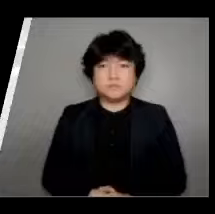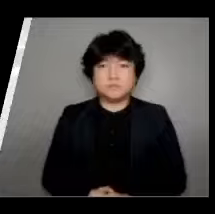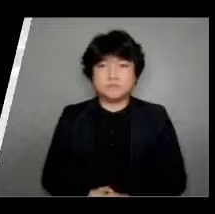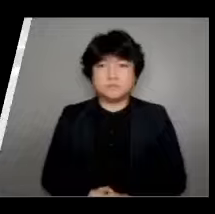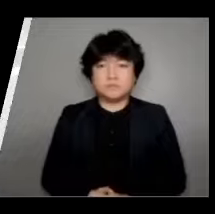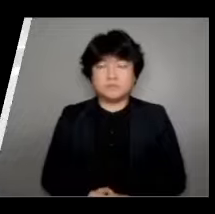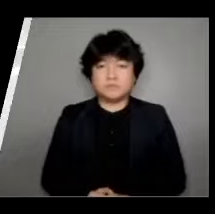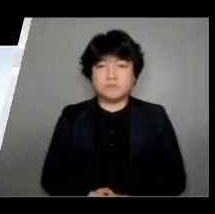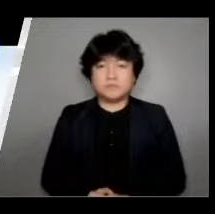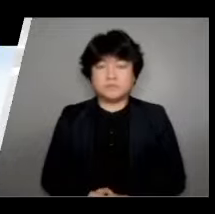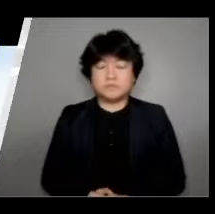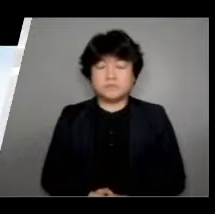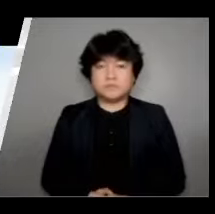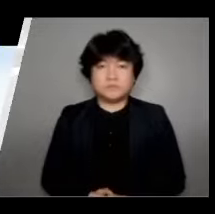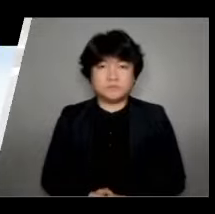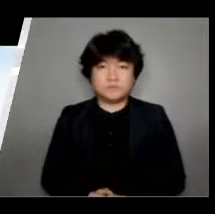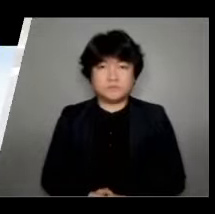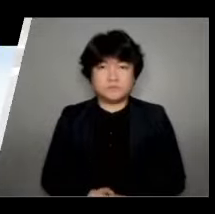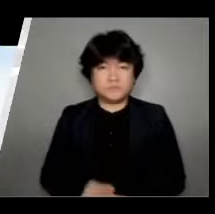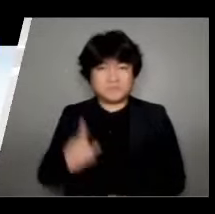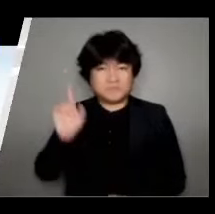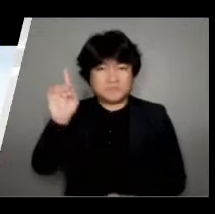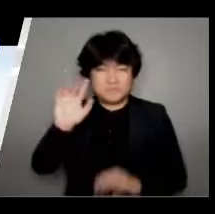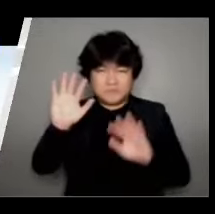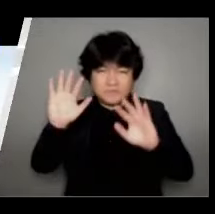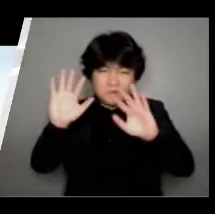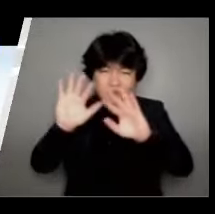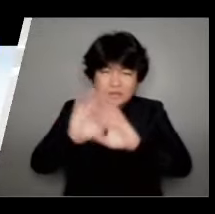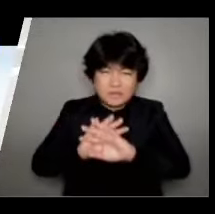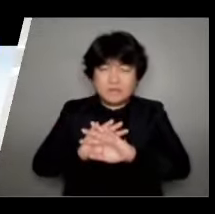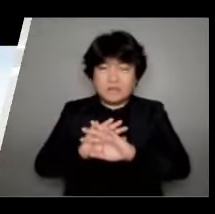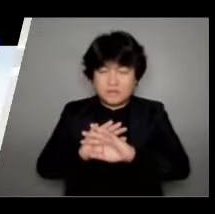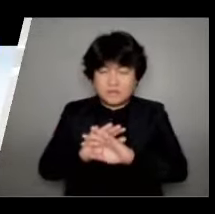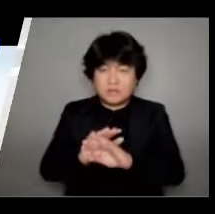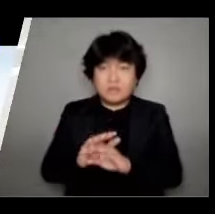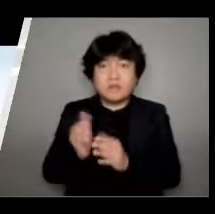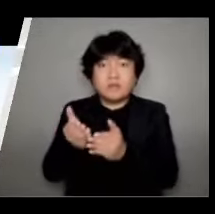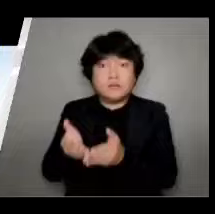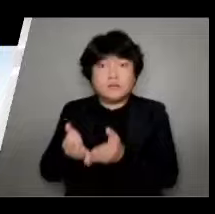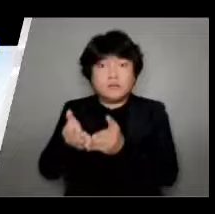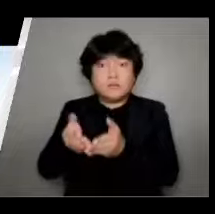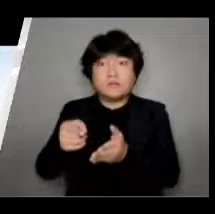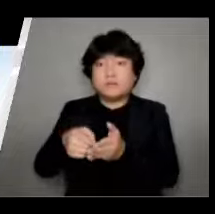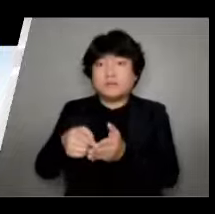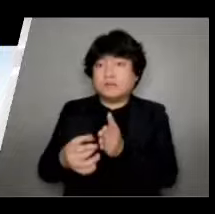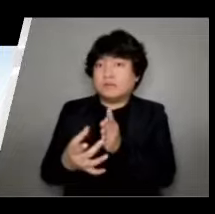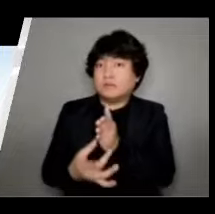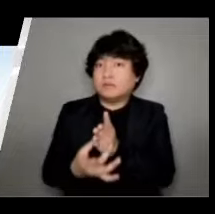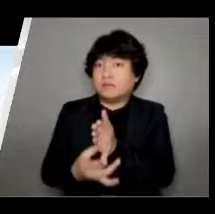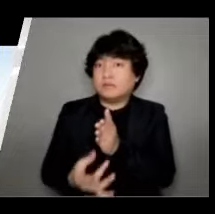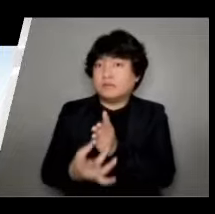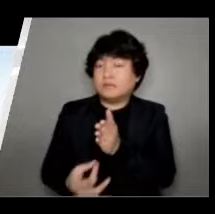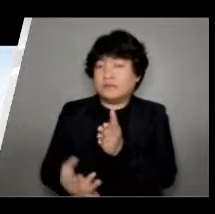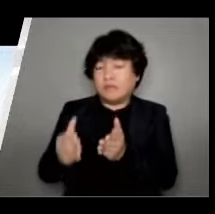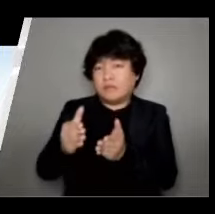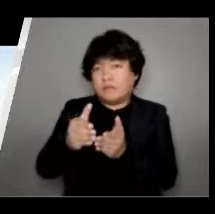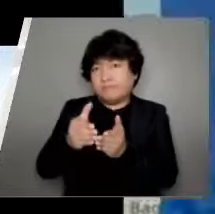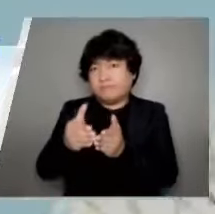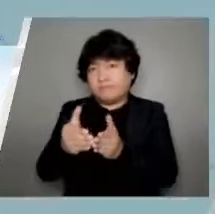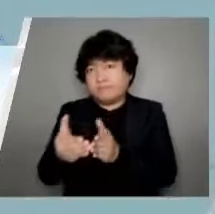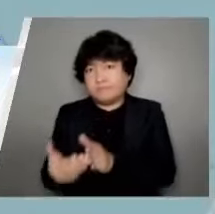Sa gitna ng dilim, kitang-kita ang unti-unting paglubog ng motor tanker Terra Nova pasado alauna kaninang madaling araw sa Lamaw Point sa Limay,